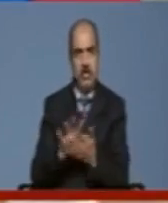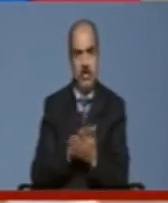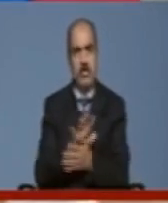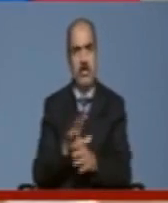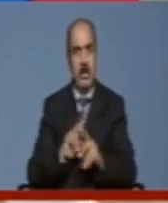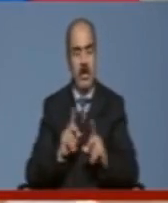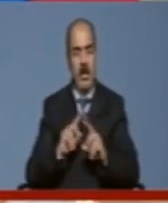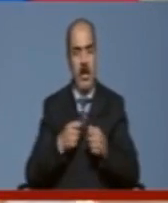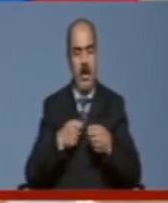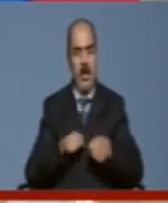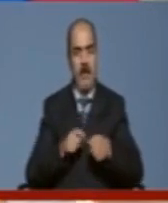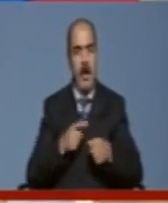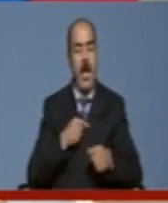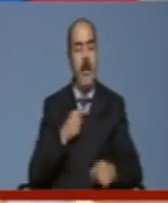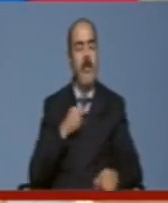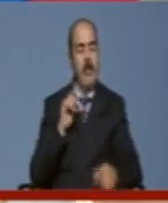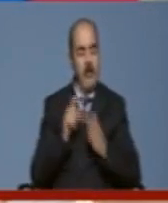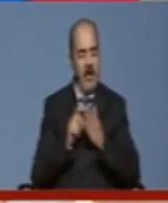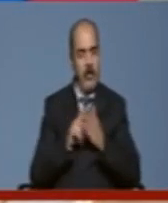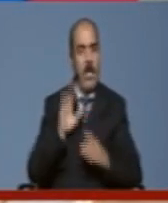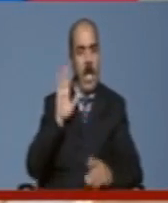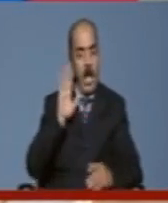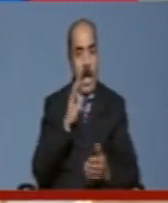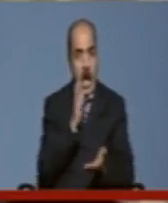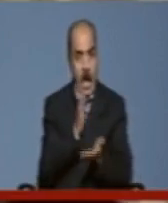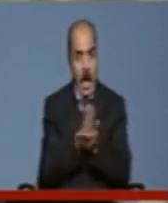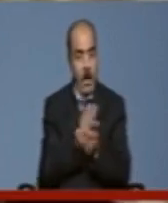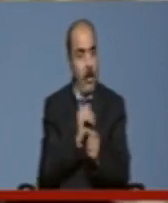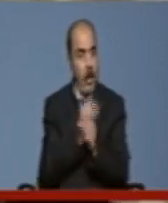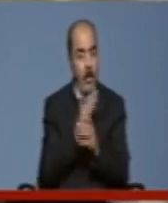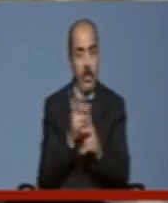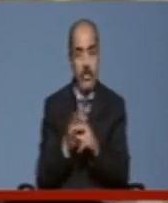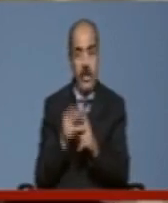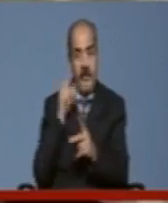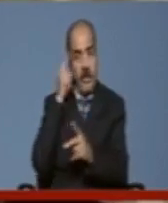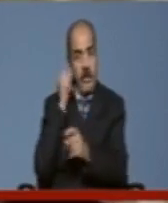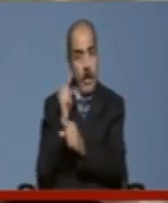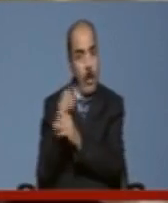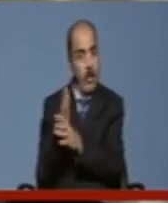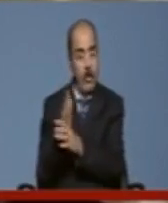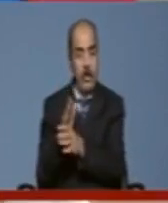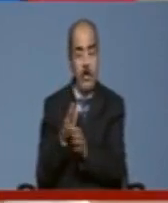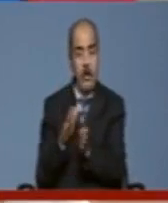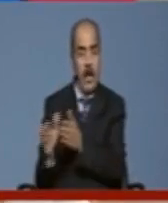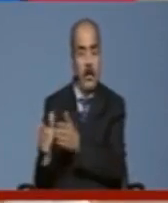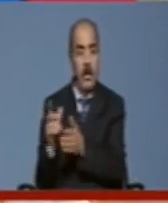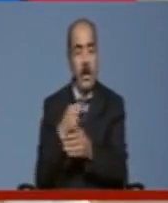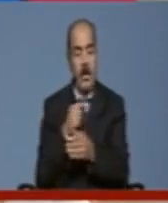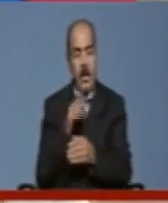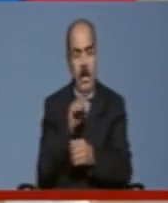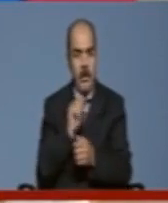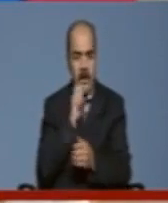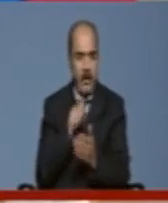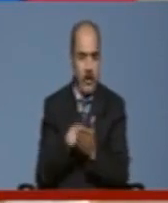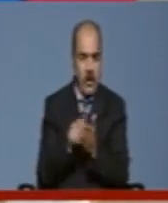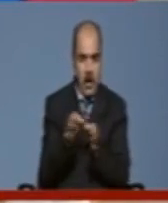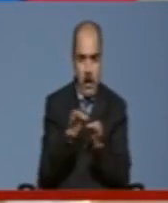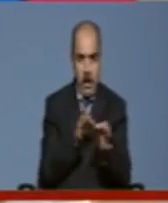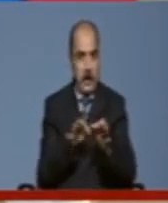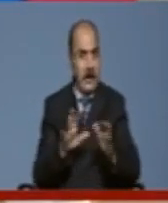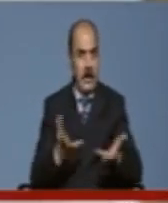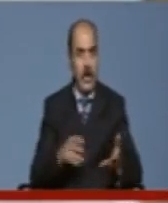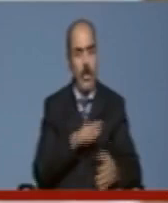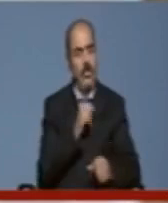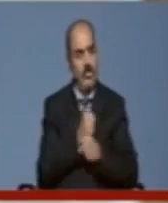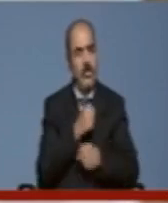ويعني الاعتراف بالحق المشروع للشعب الفلسطيني ويضع إطار لهذا الموضوع. علينا أن نفعل ذلك،